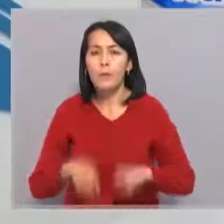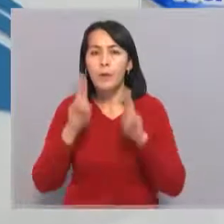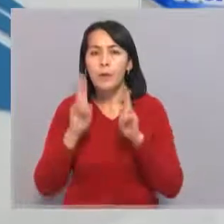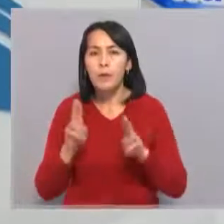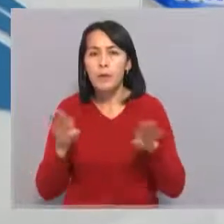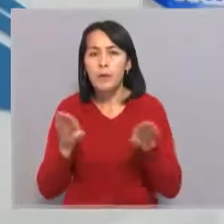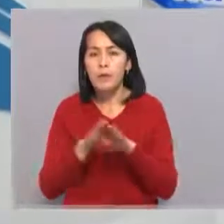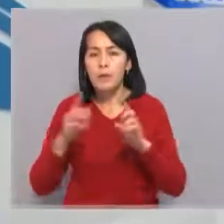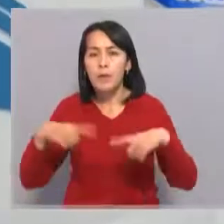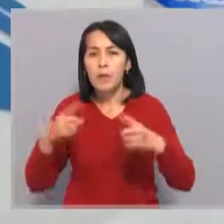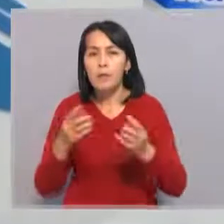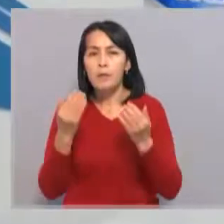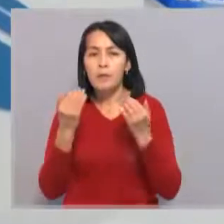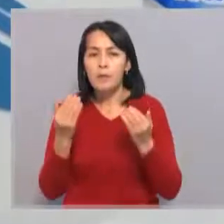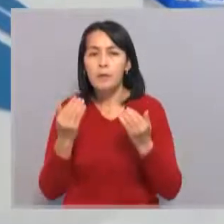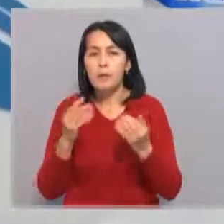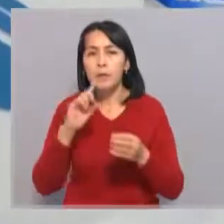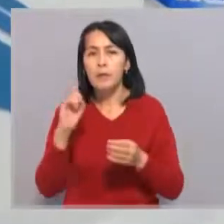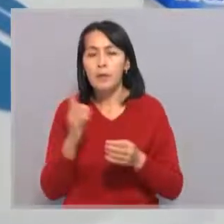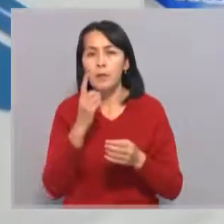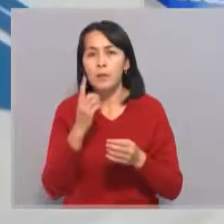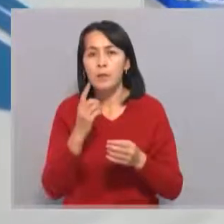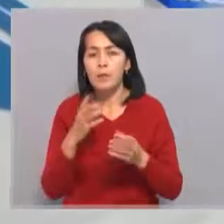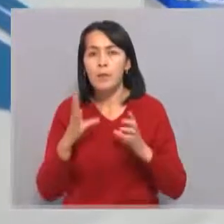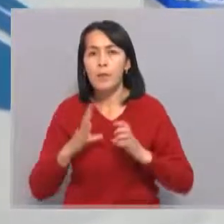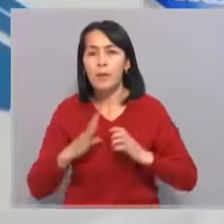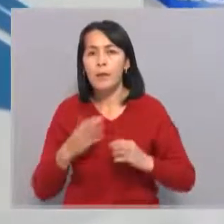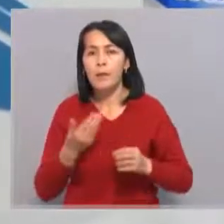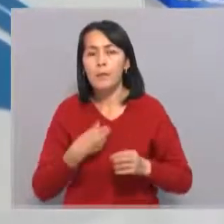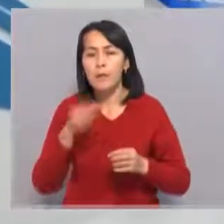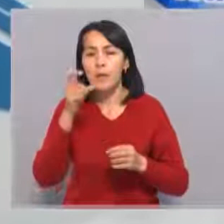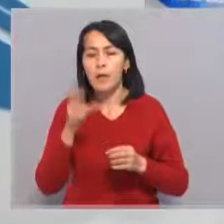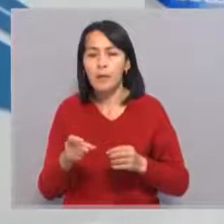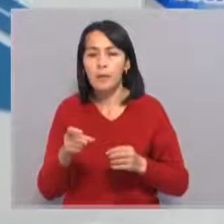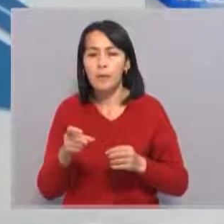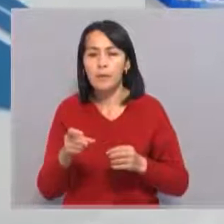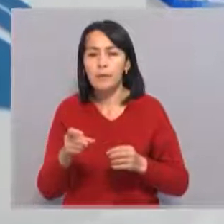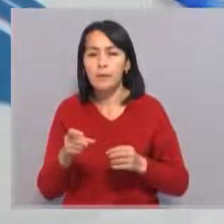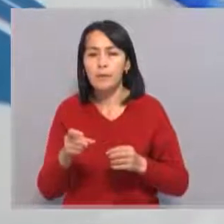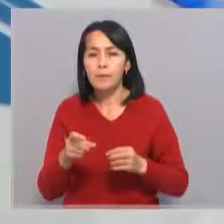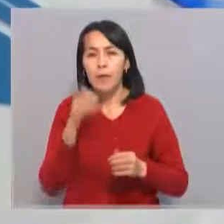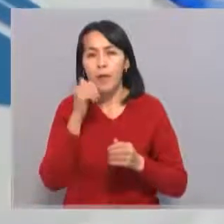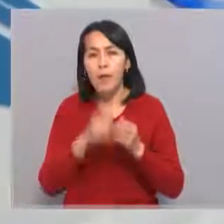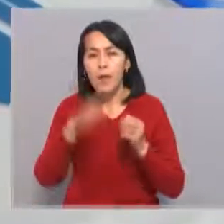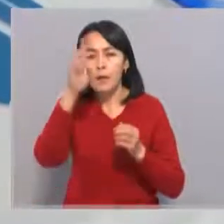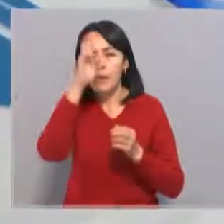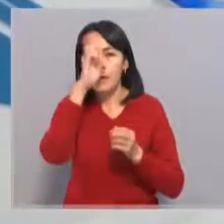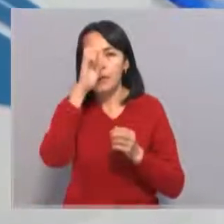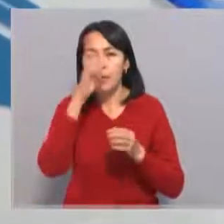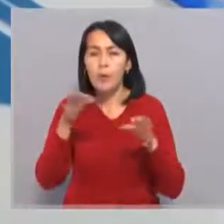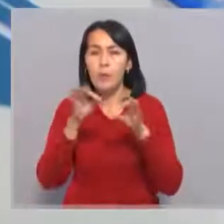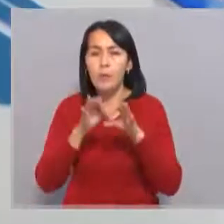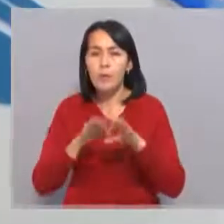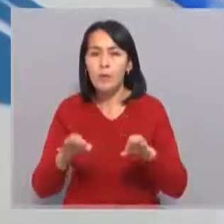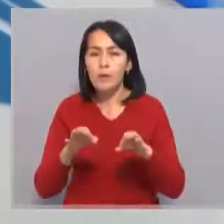негізінде қалыптасты біздің тұғырнама. Ең бірінші құндылық ол біздің адамның жаңағы әр мемлекеттегі